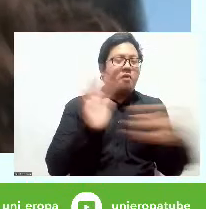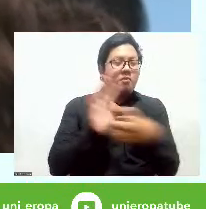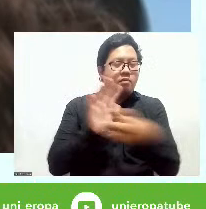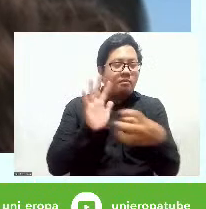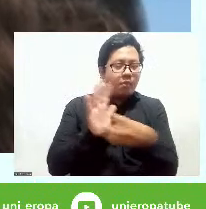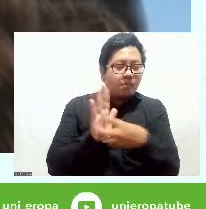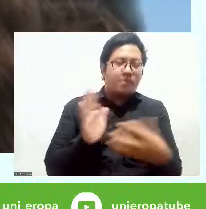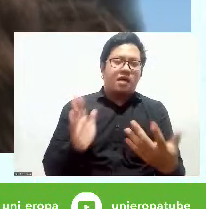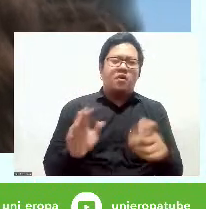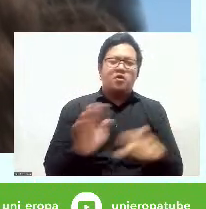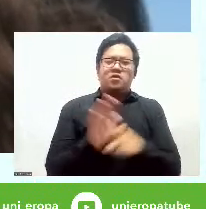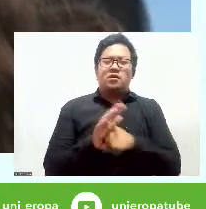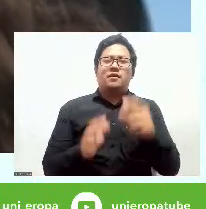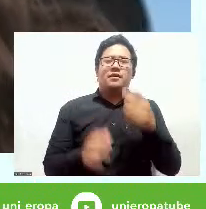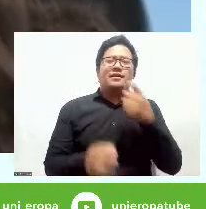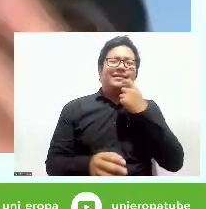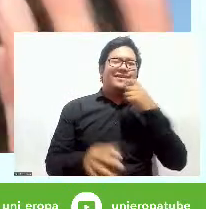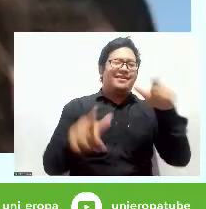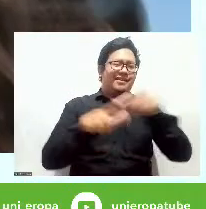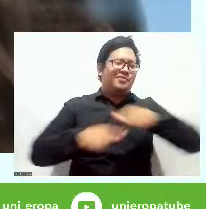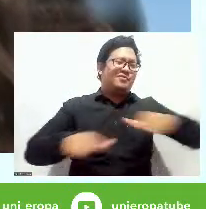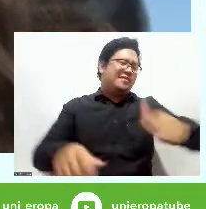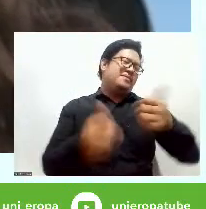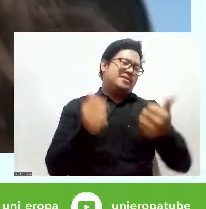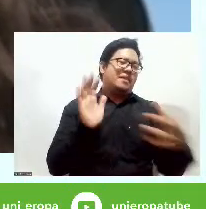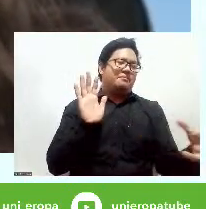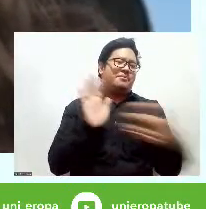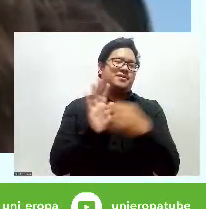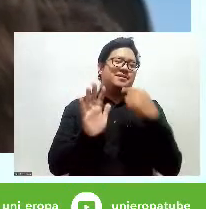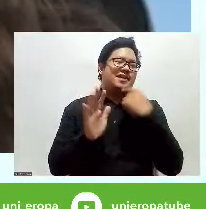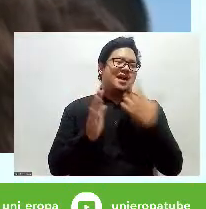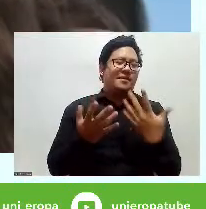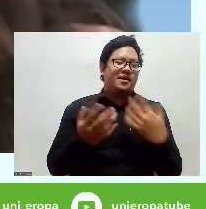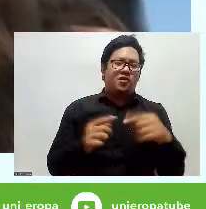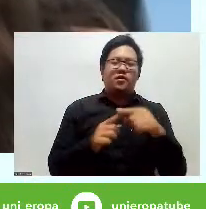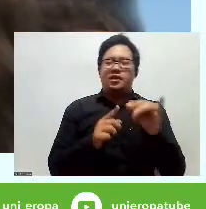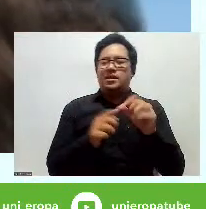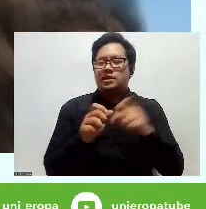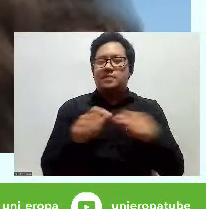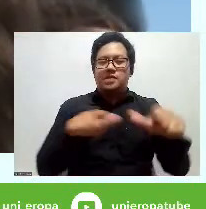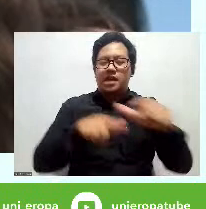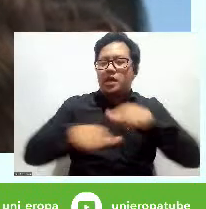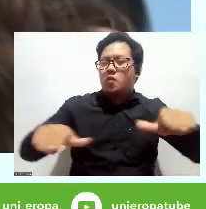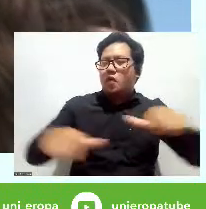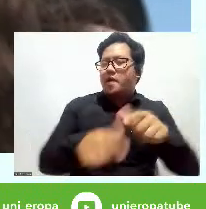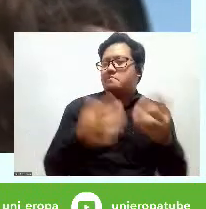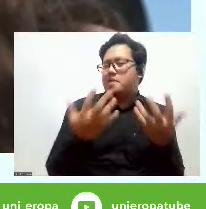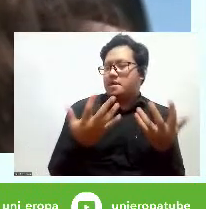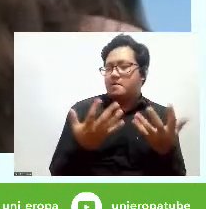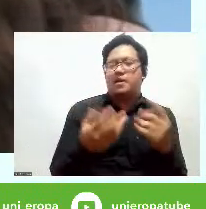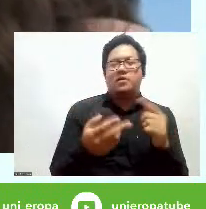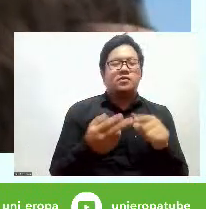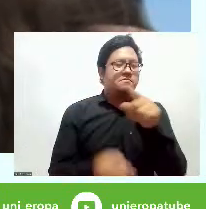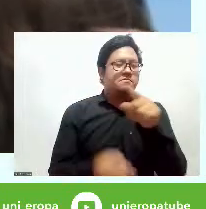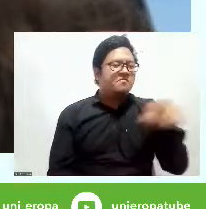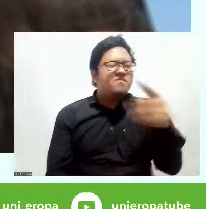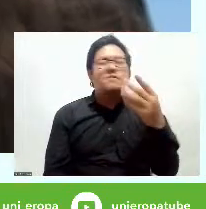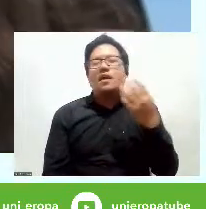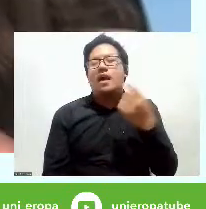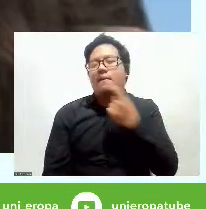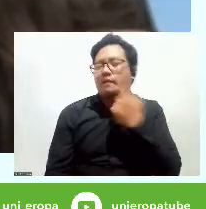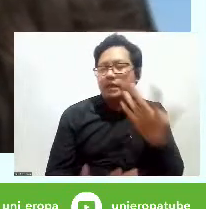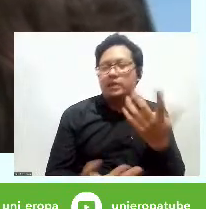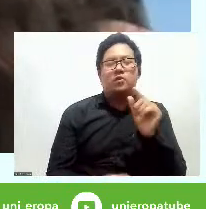bolehlah dikasih Space untuk lingkungan apa yang kalian rasakan kalian dan apa yang sudah kalian lakukan dan berharap ada sebuah perubahan